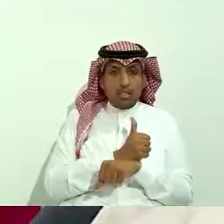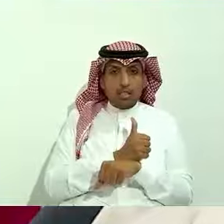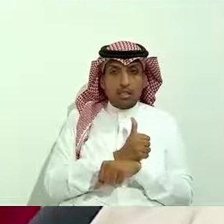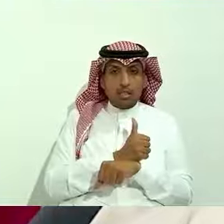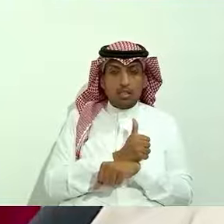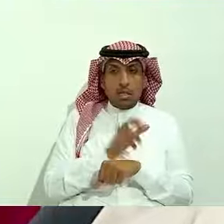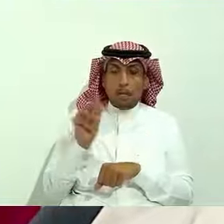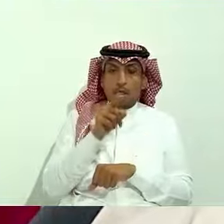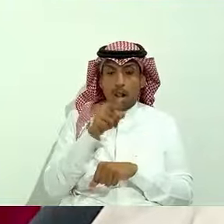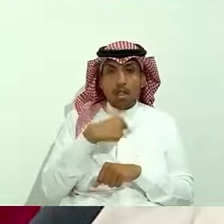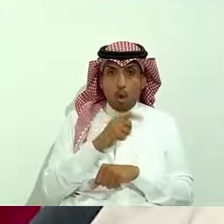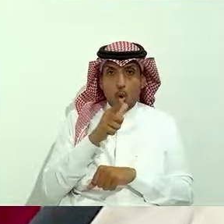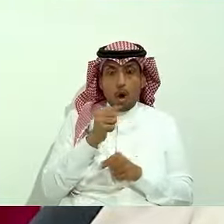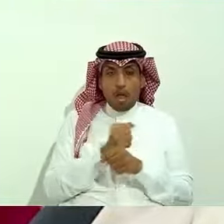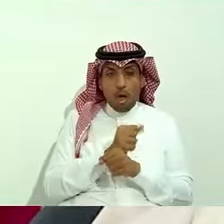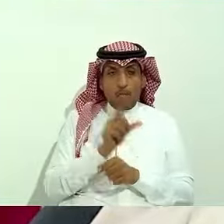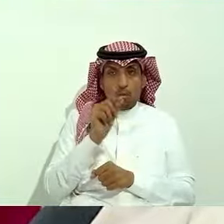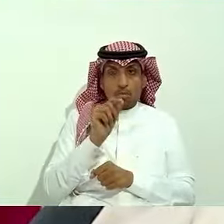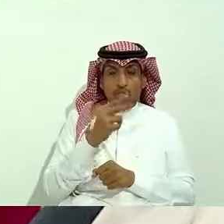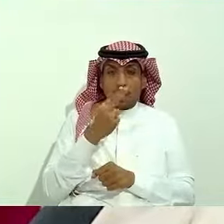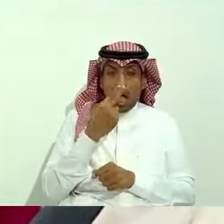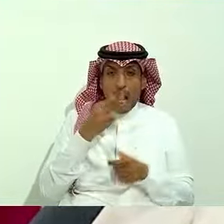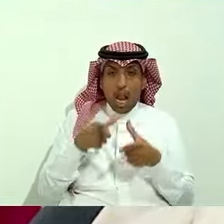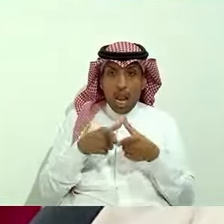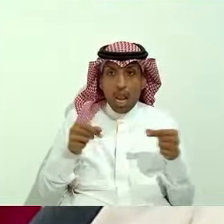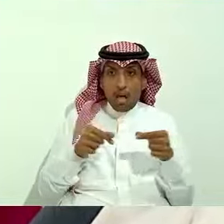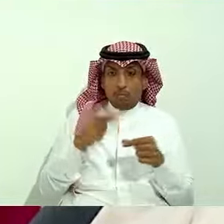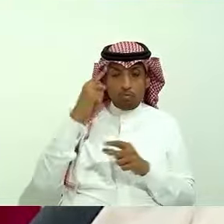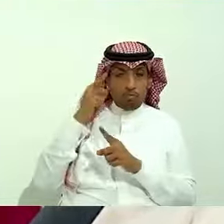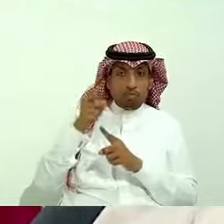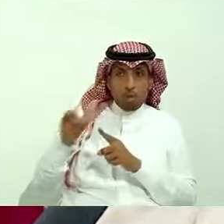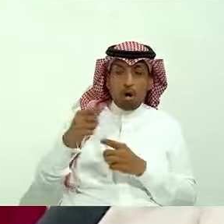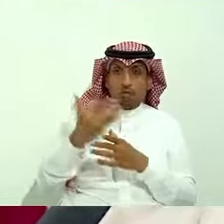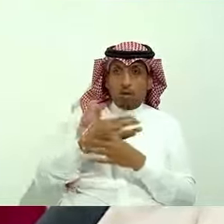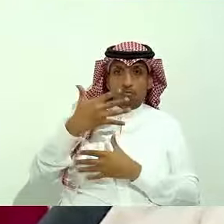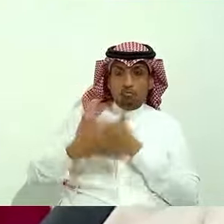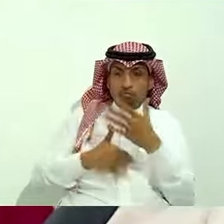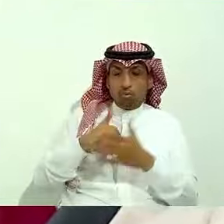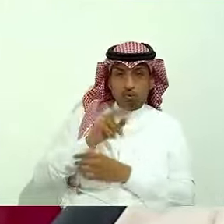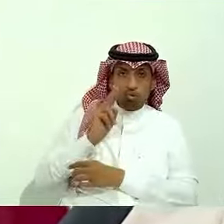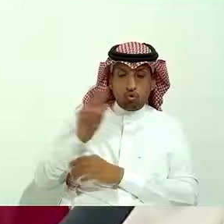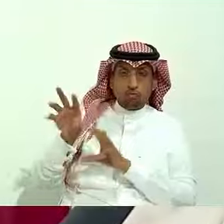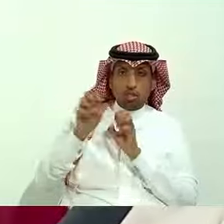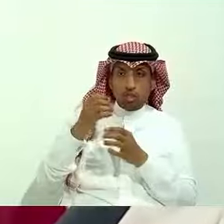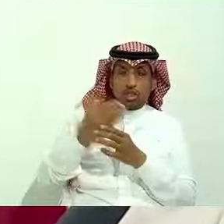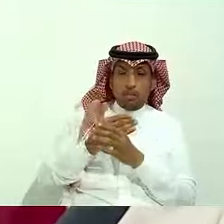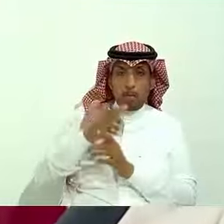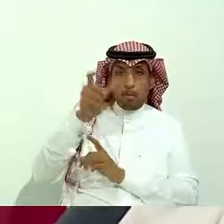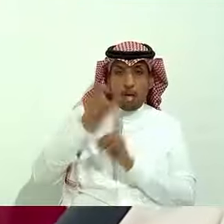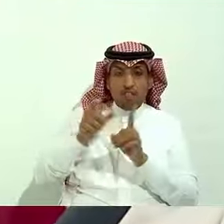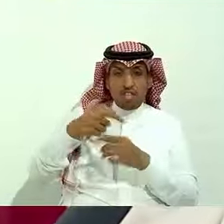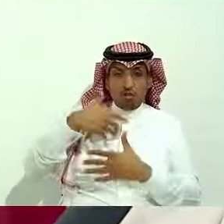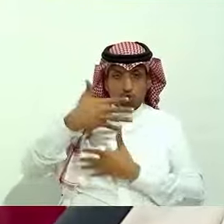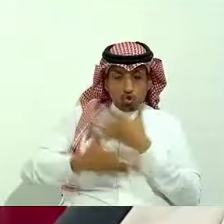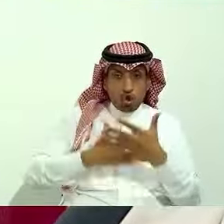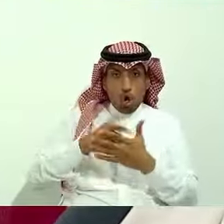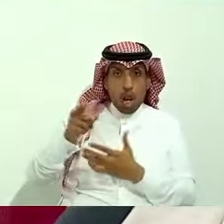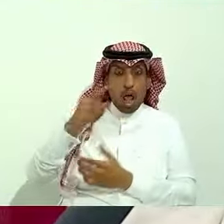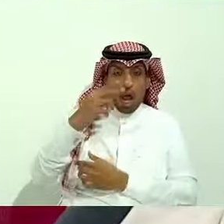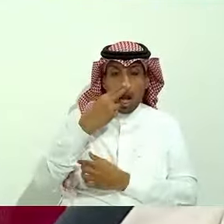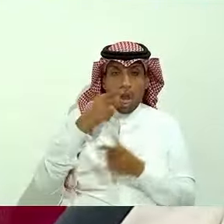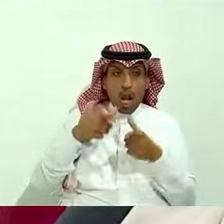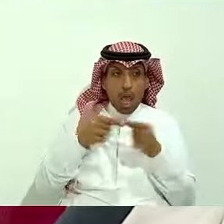قلتي هو اللي بيميزهم بالعالم. اليابانيين دائما بالنسبة لي ملهمين، لأنهم لما تشوفين الفاشن الياباني، الفاشن